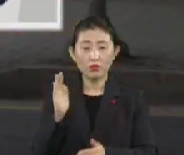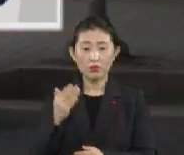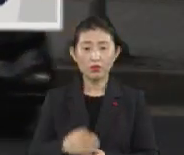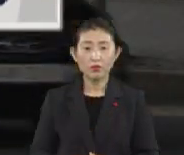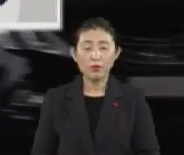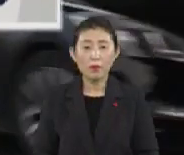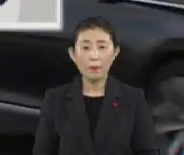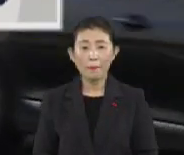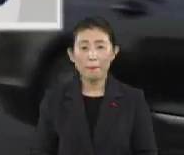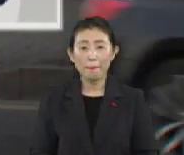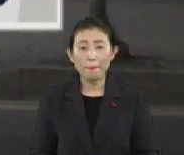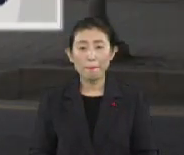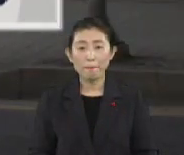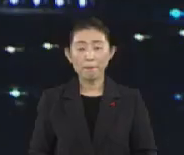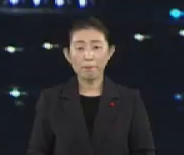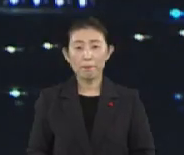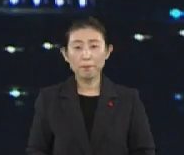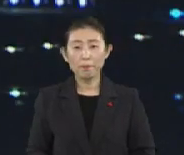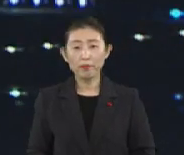수령하면 됩니다.